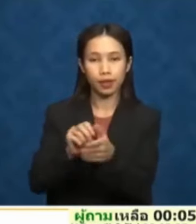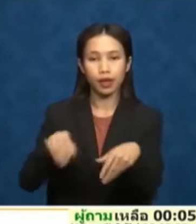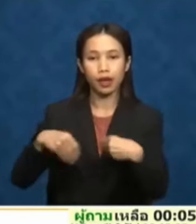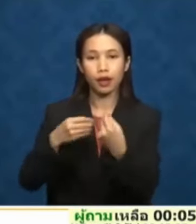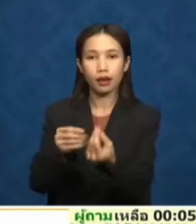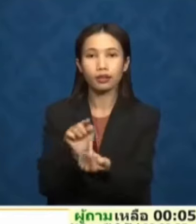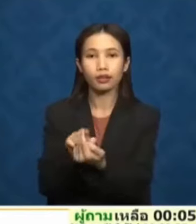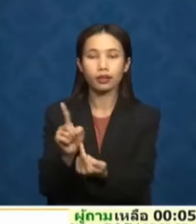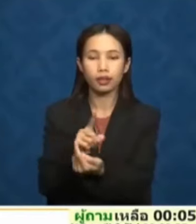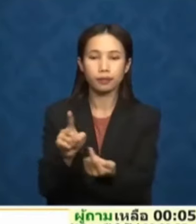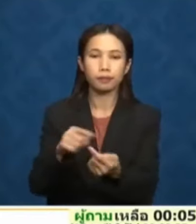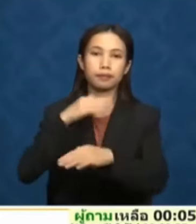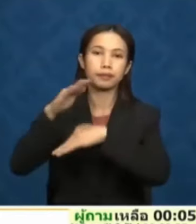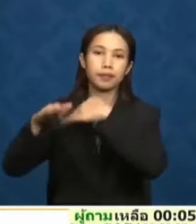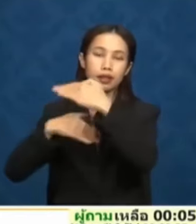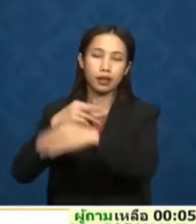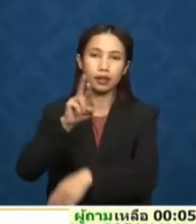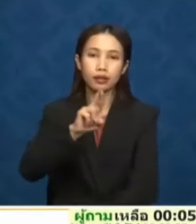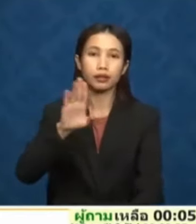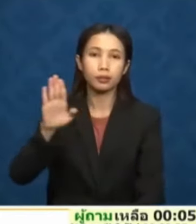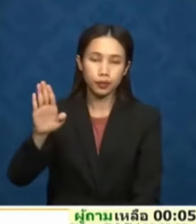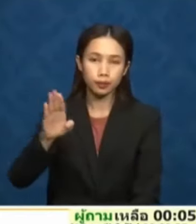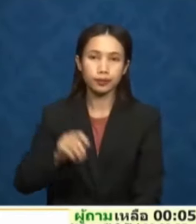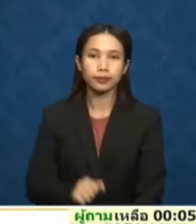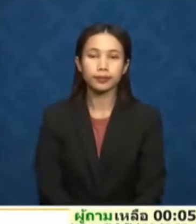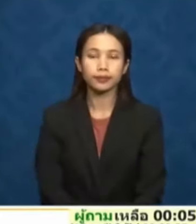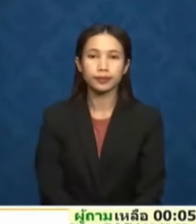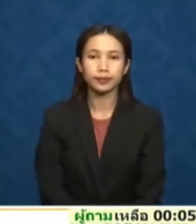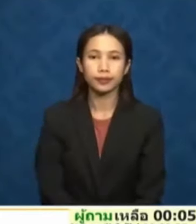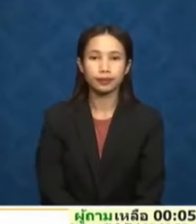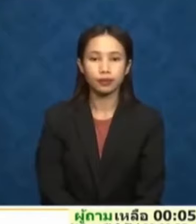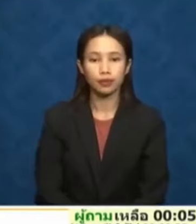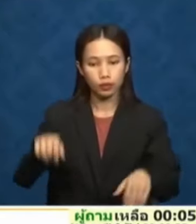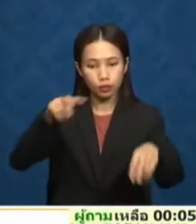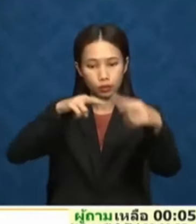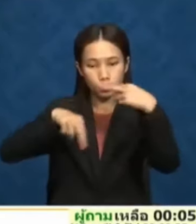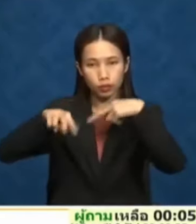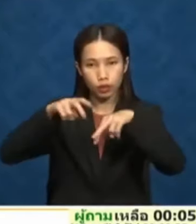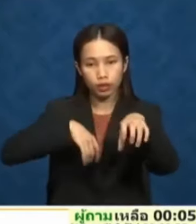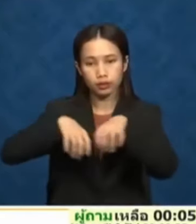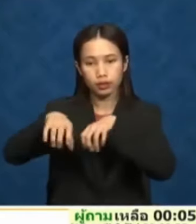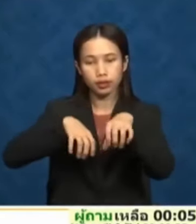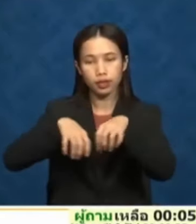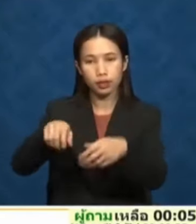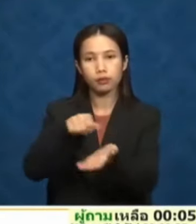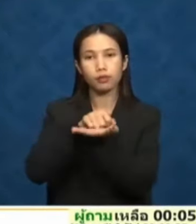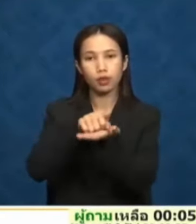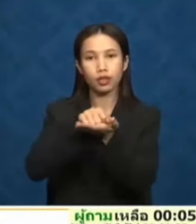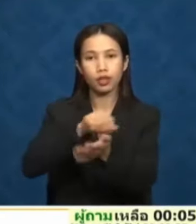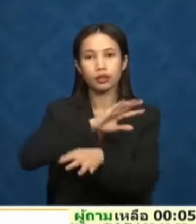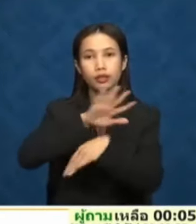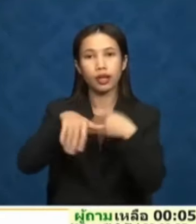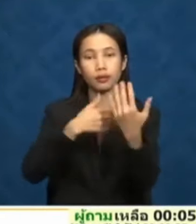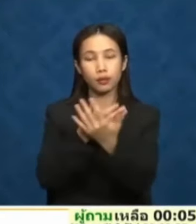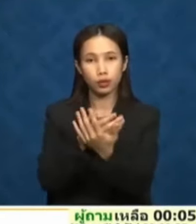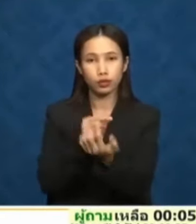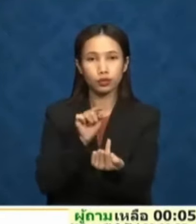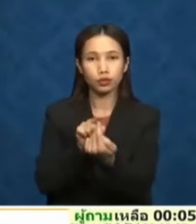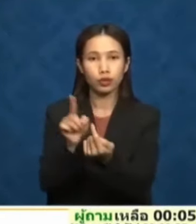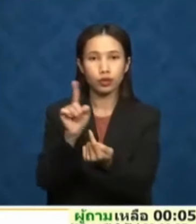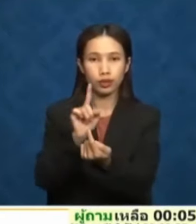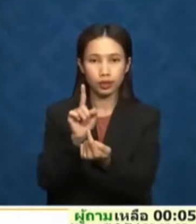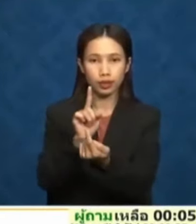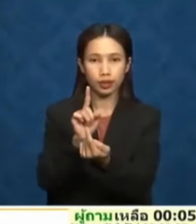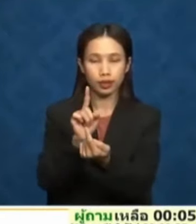พัฒนาเรื่องของระบบนะครับดูเรื่องของการจัดการบริการทั้งหมดให้มันเป็นไปใน